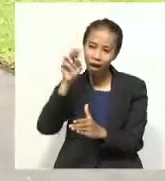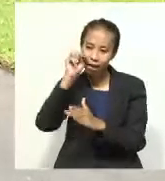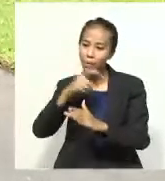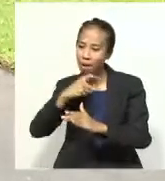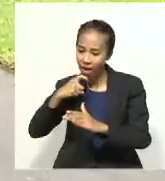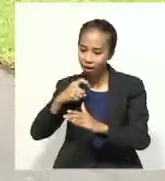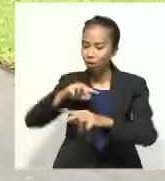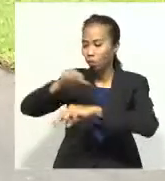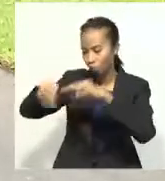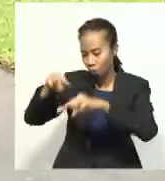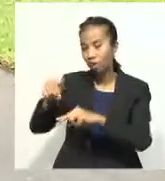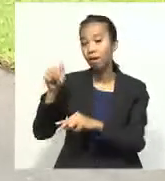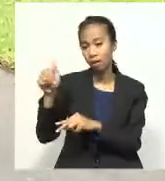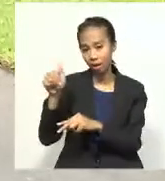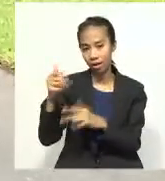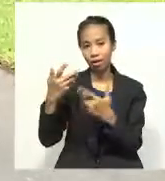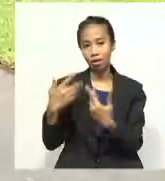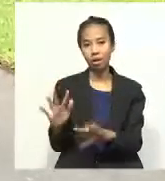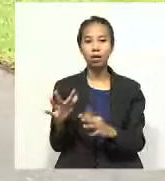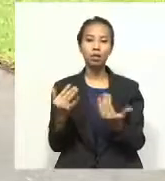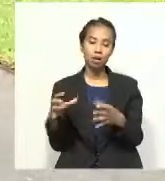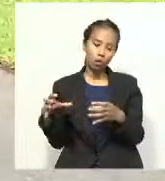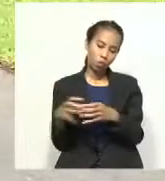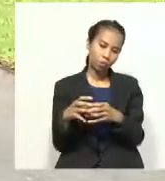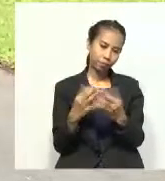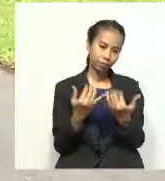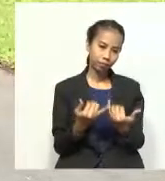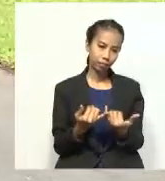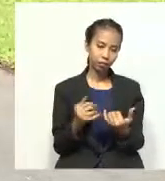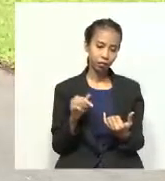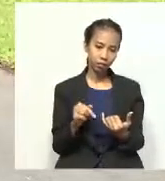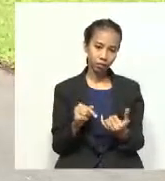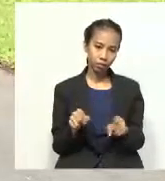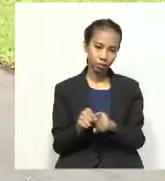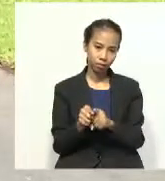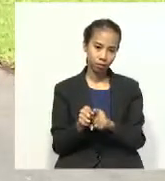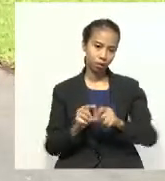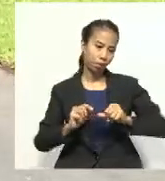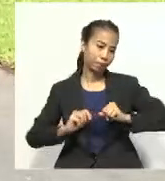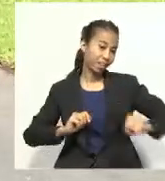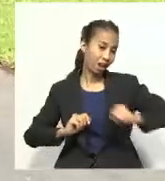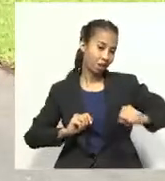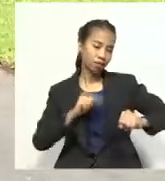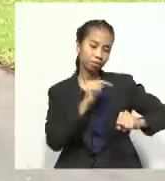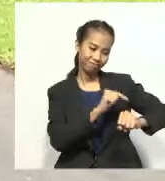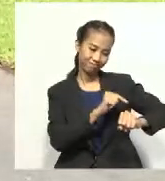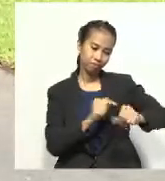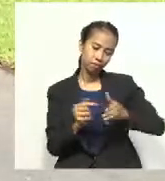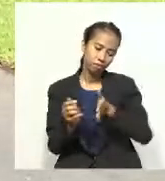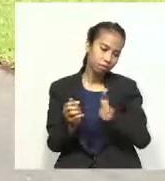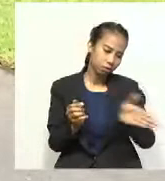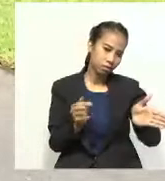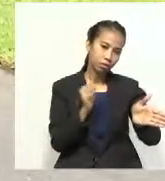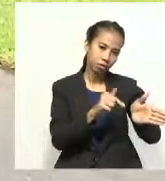เราสามารถเข้าไปสำรวจต่อได้เพราะนั้นในการสำรวจของทีมในช่วงหลังๆเขาจะเน้นไปทางด้านซ้ายมือเป็นหลักซึ่งซ้ายมือเนี่ย